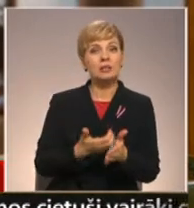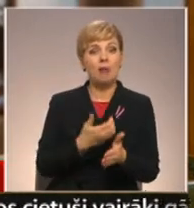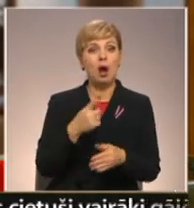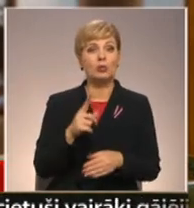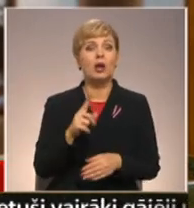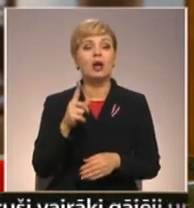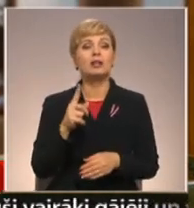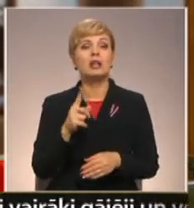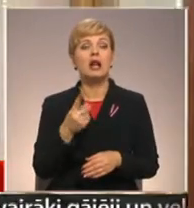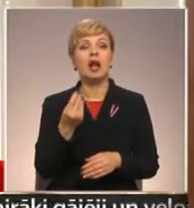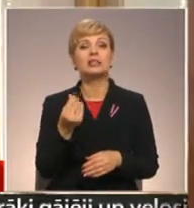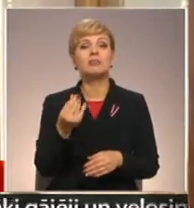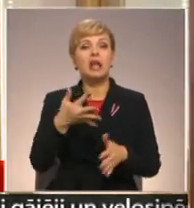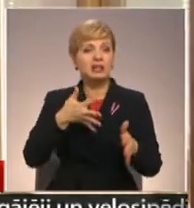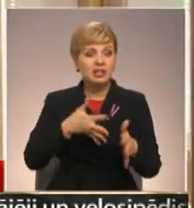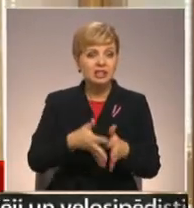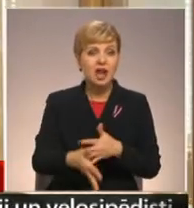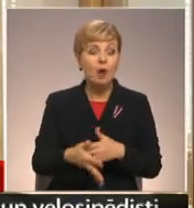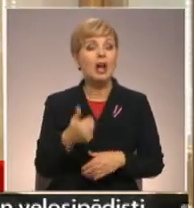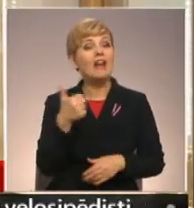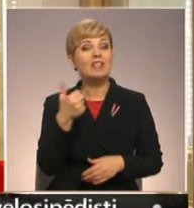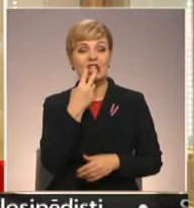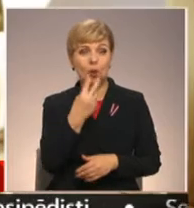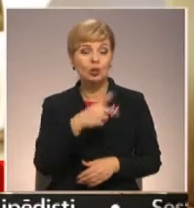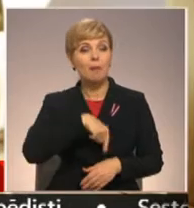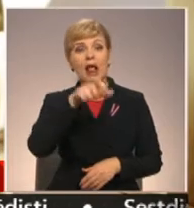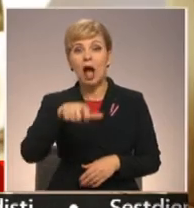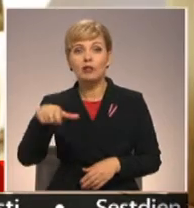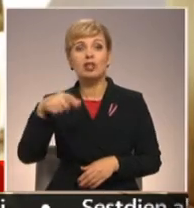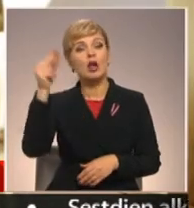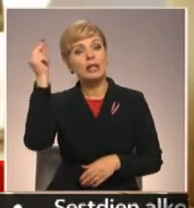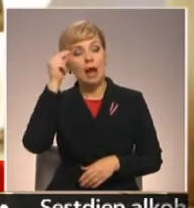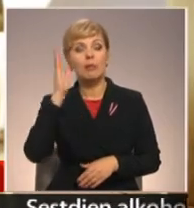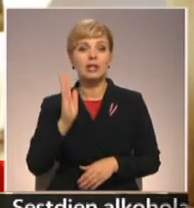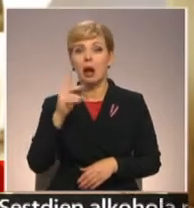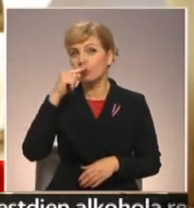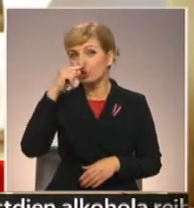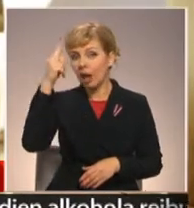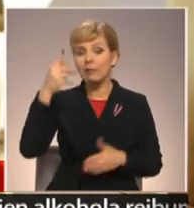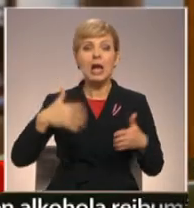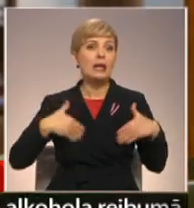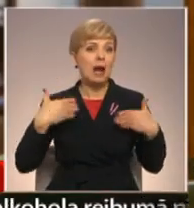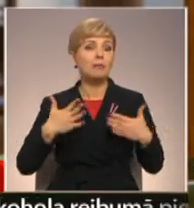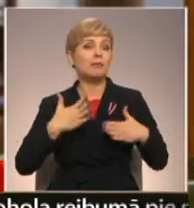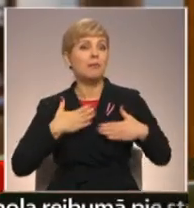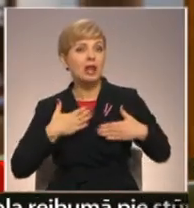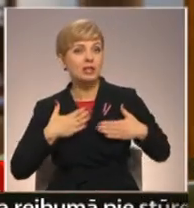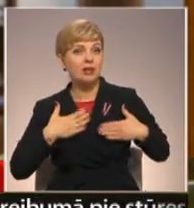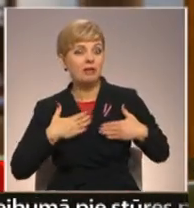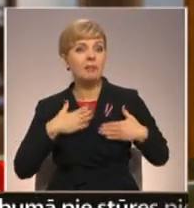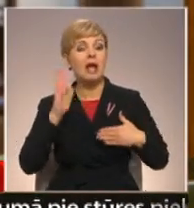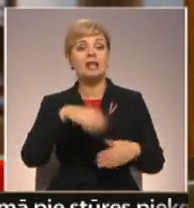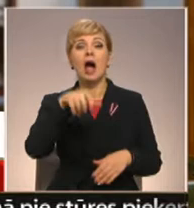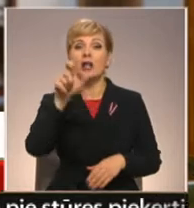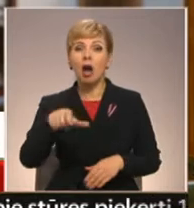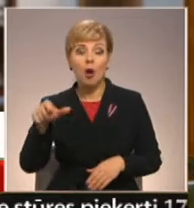tā kā smiltis cer plaukstu. Viņa uzskata, ka latviešiem ir jāiemācās būt lepniem un jāpriecājas par savējiem. Lai